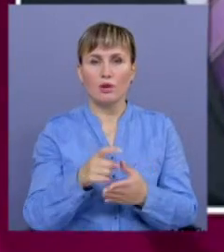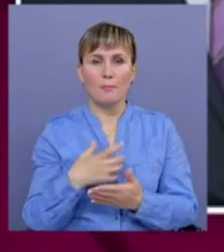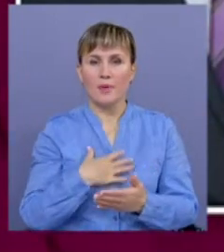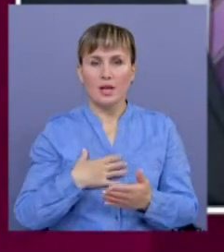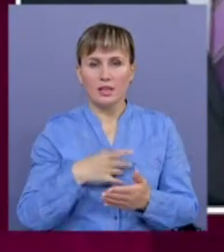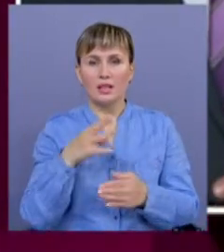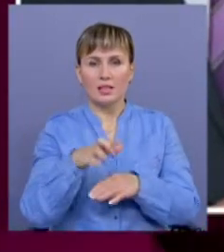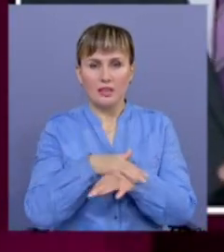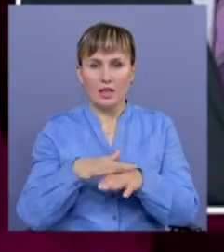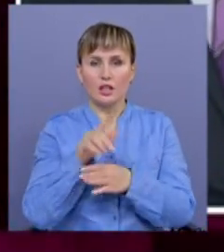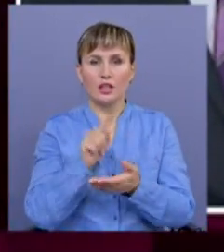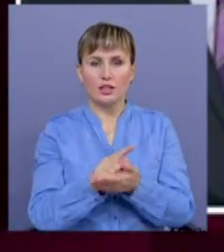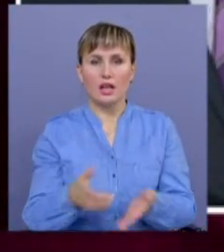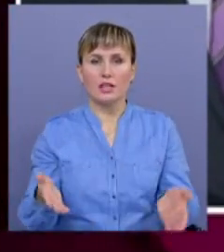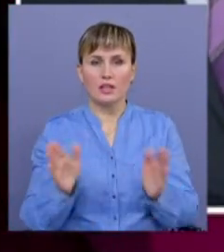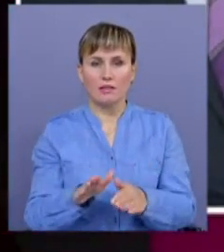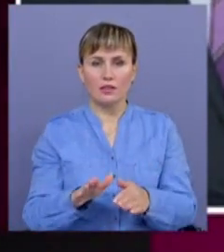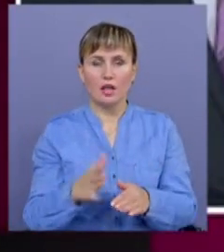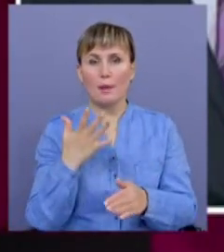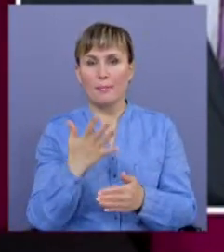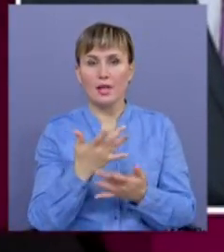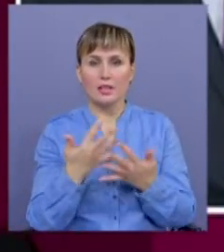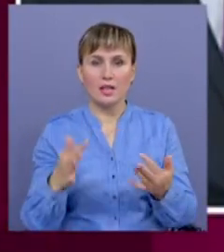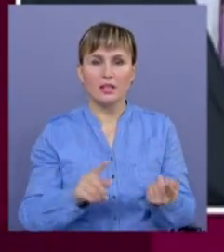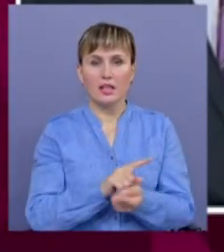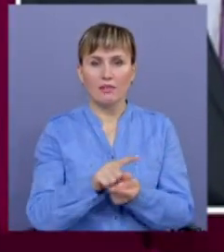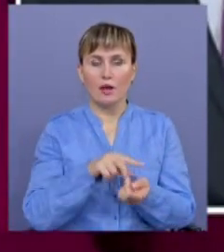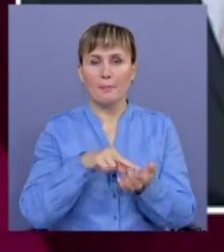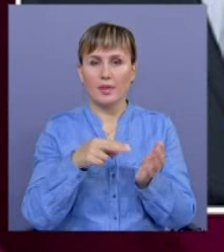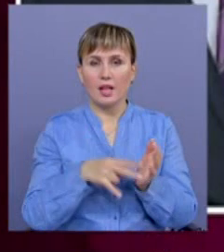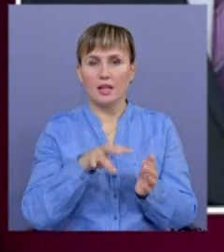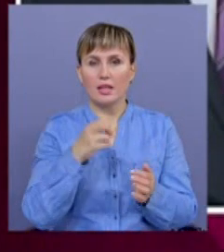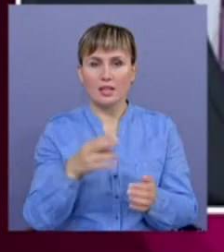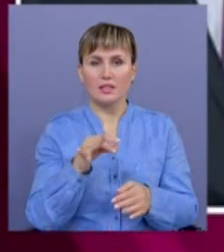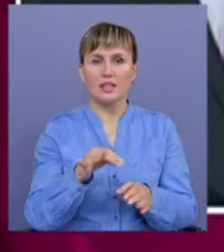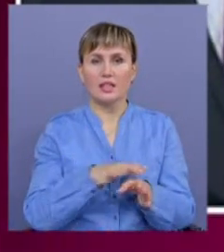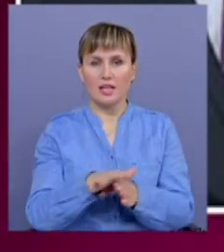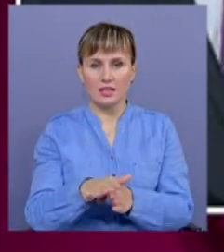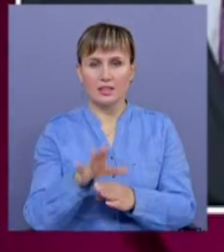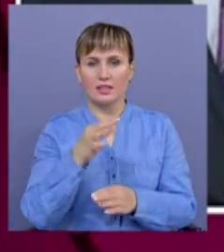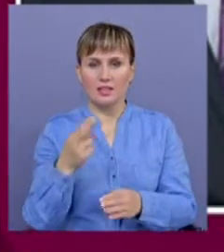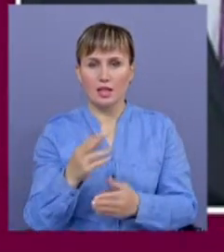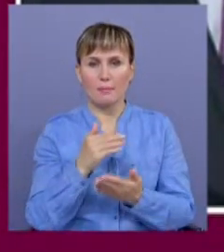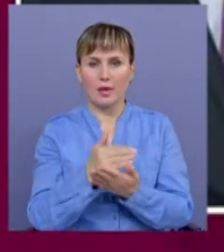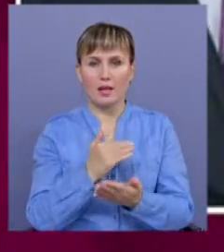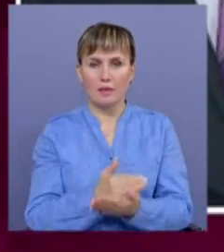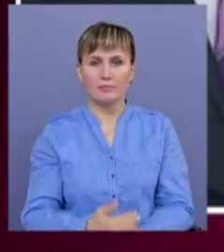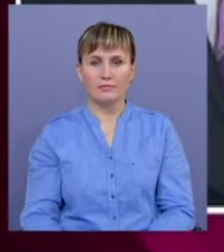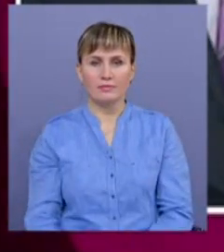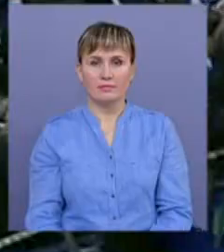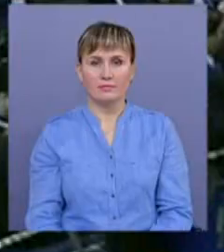приоритетными для страны должны оставаться 5 институциональных реформ, план нации и реализация социальных программ.